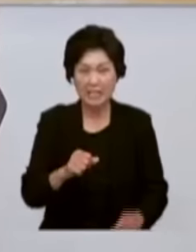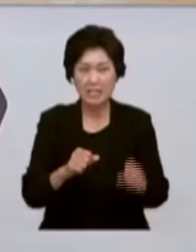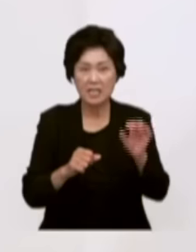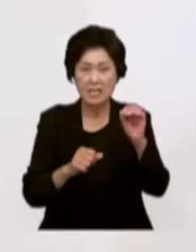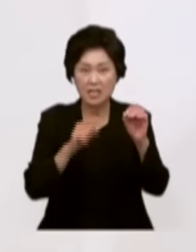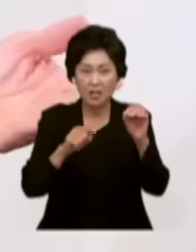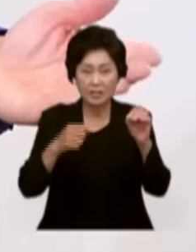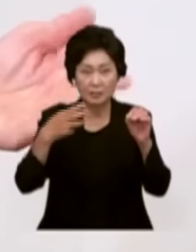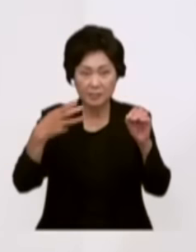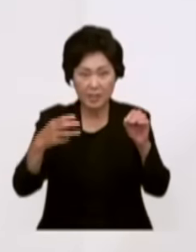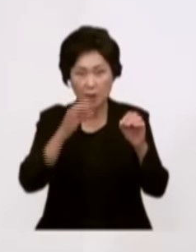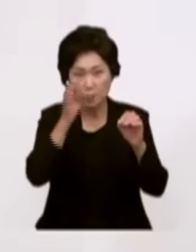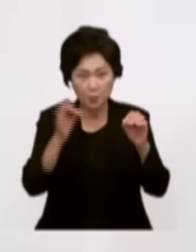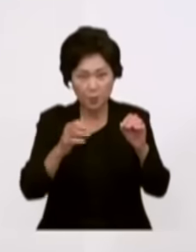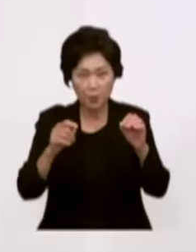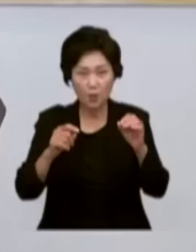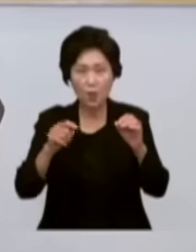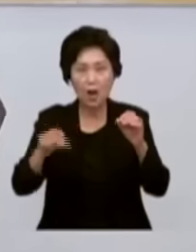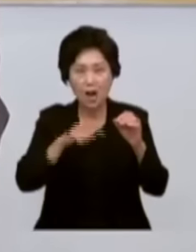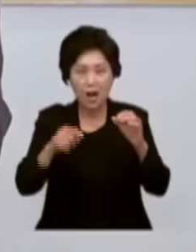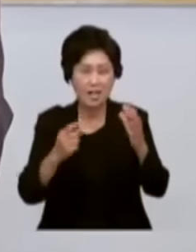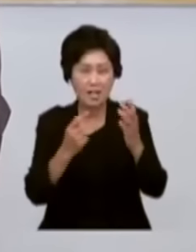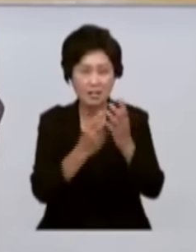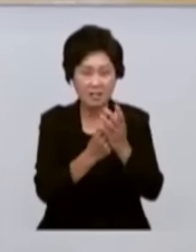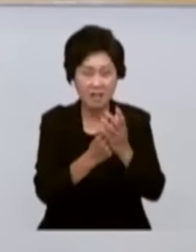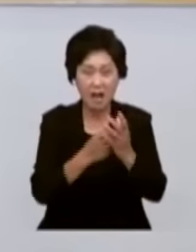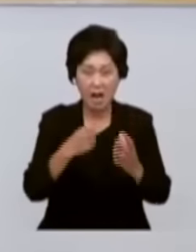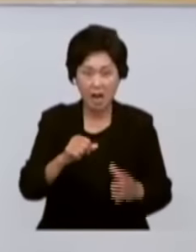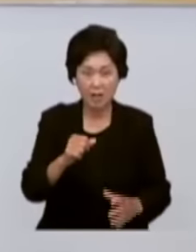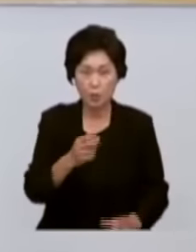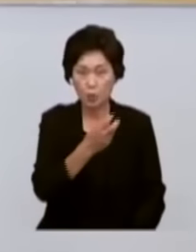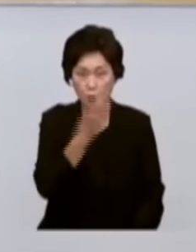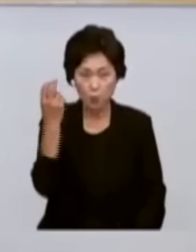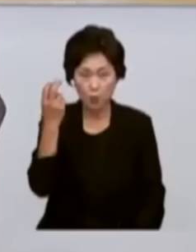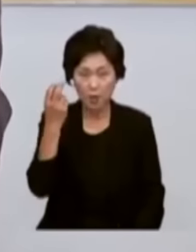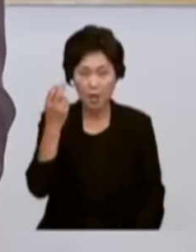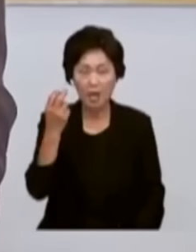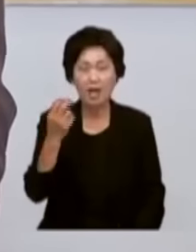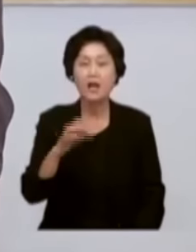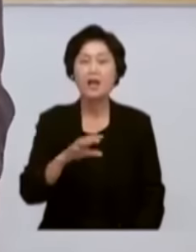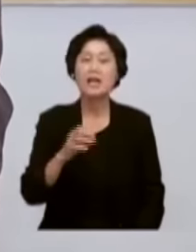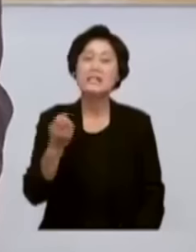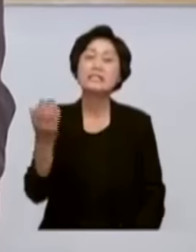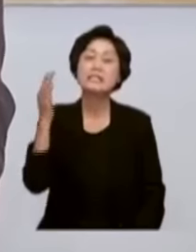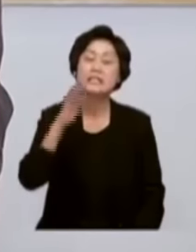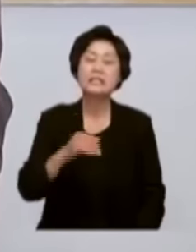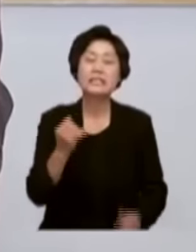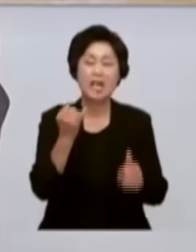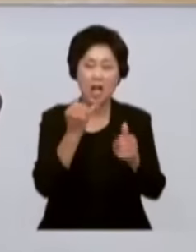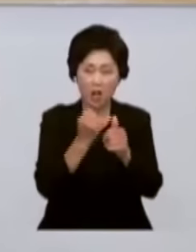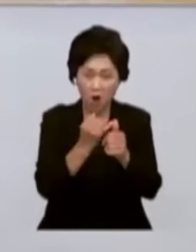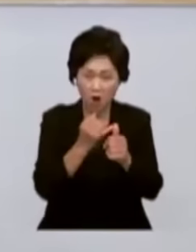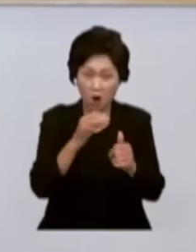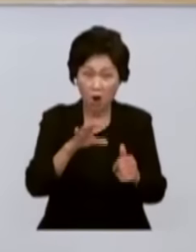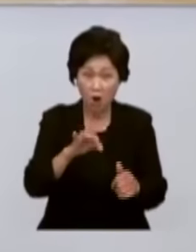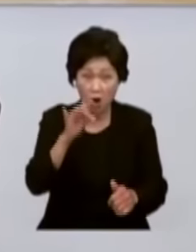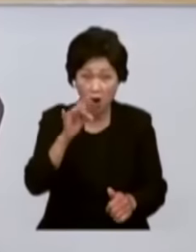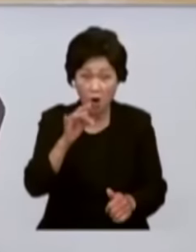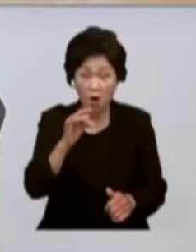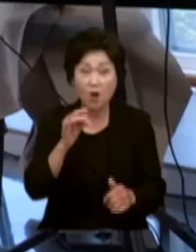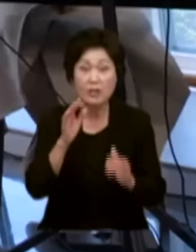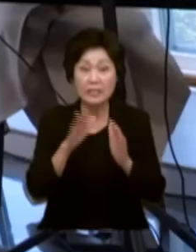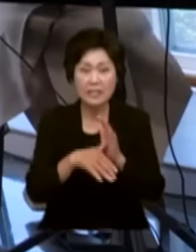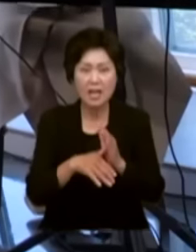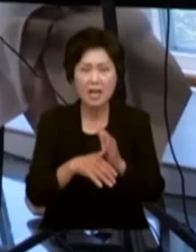이거 방송에서 다 들어가는 영재 밟았던 지선 씨가 또. 자, 근데 네. 결혼 초기에 지금은 괜찮지만 다 회복됐지만 왜 그렇게